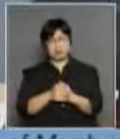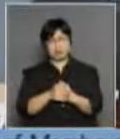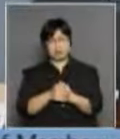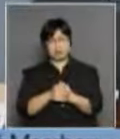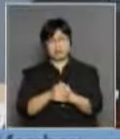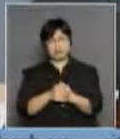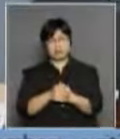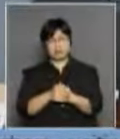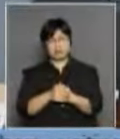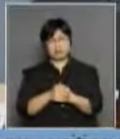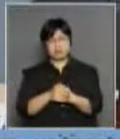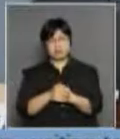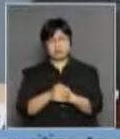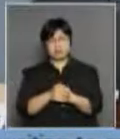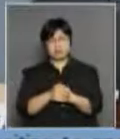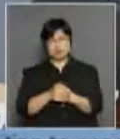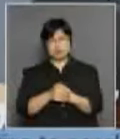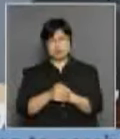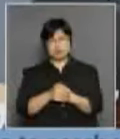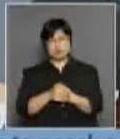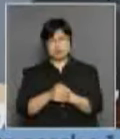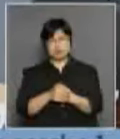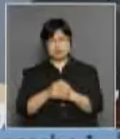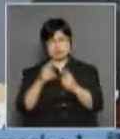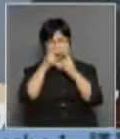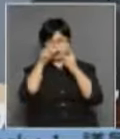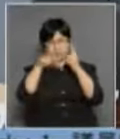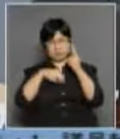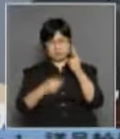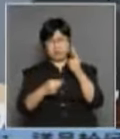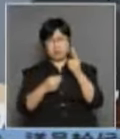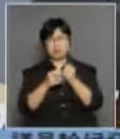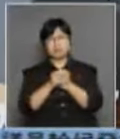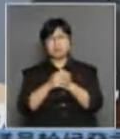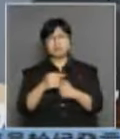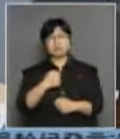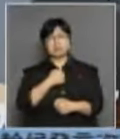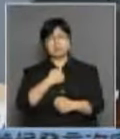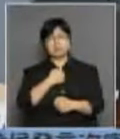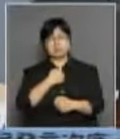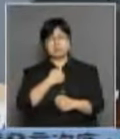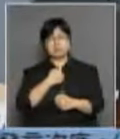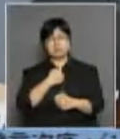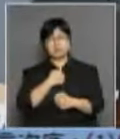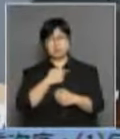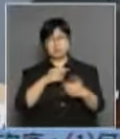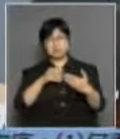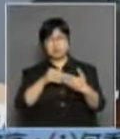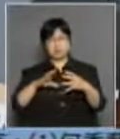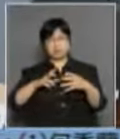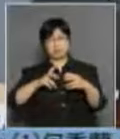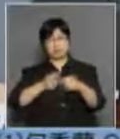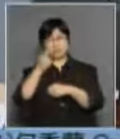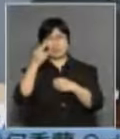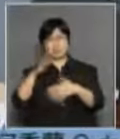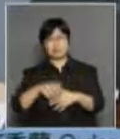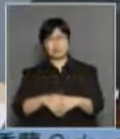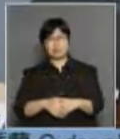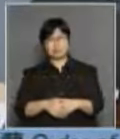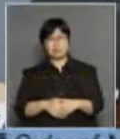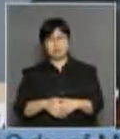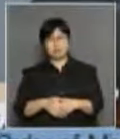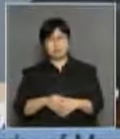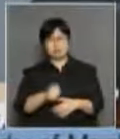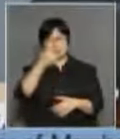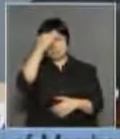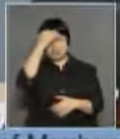個十二月七號我被剪布之後，昂咔咔瞓醒